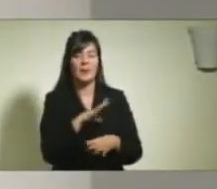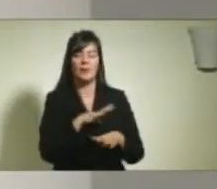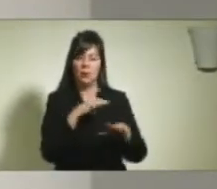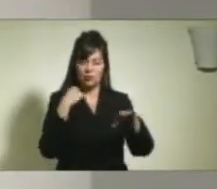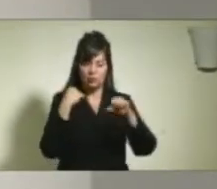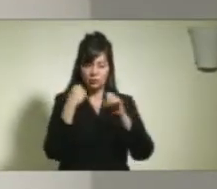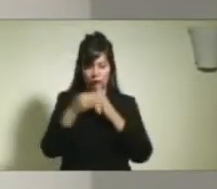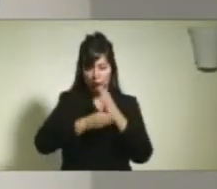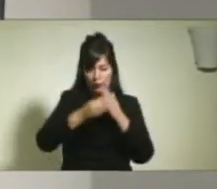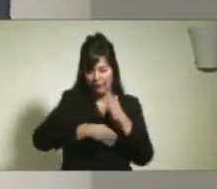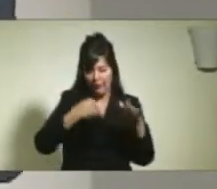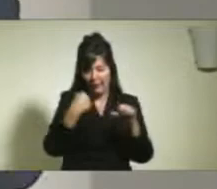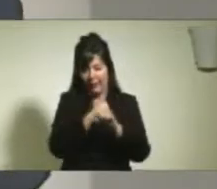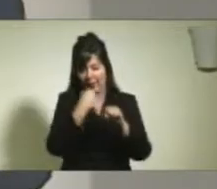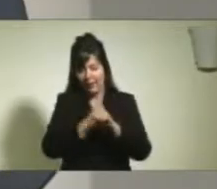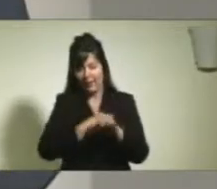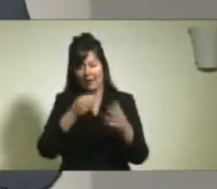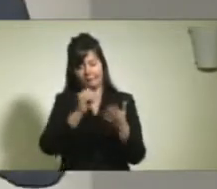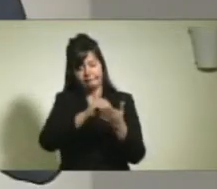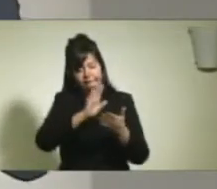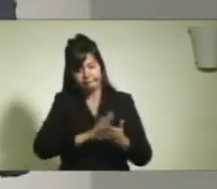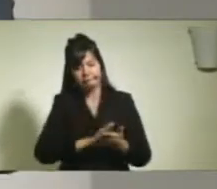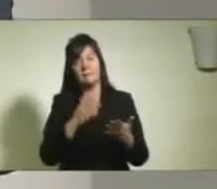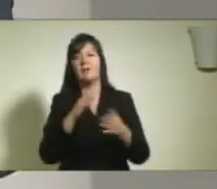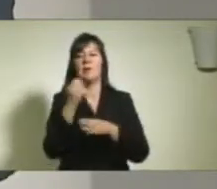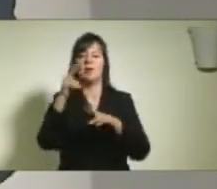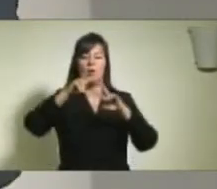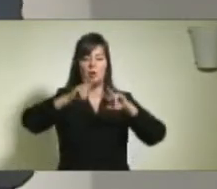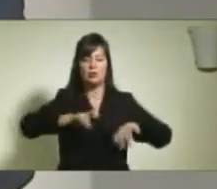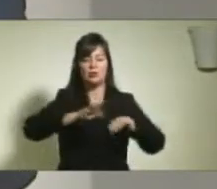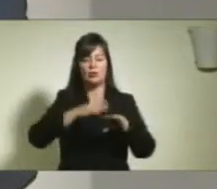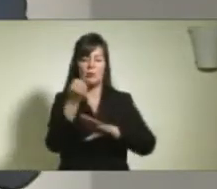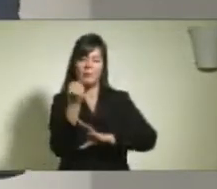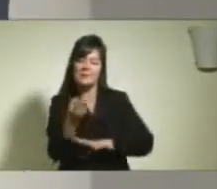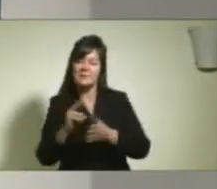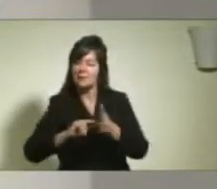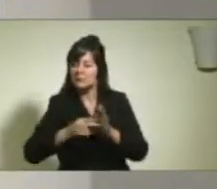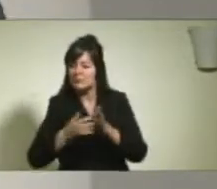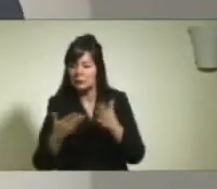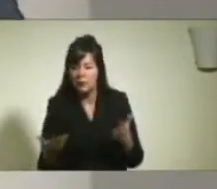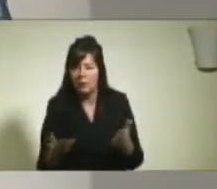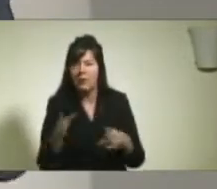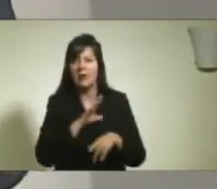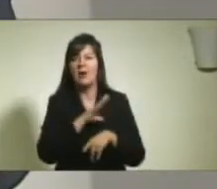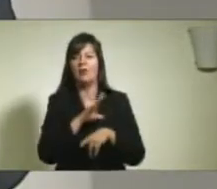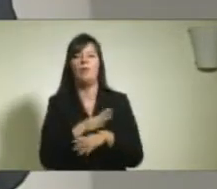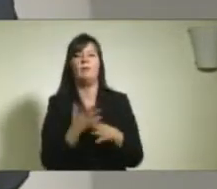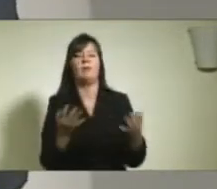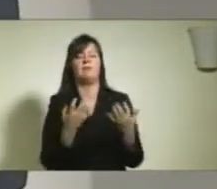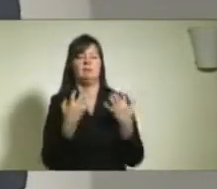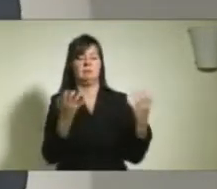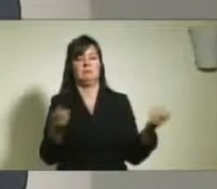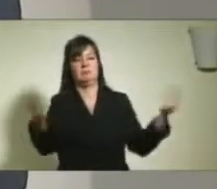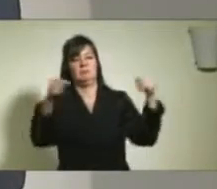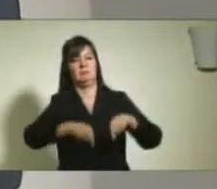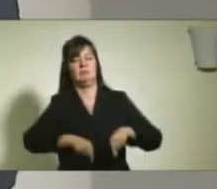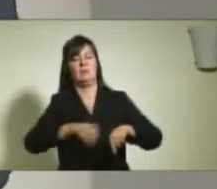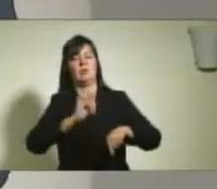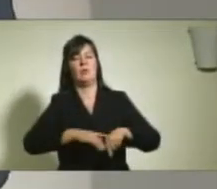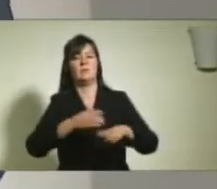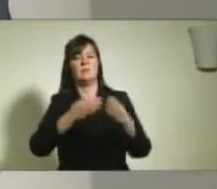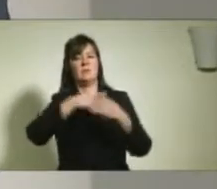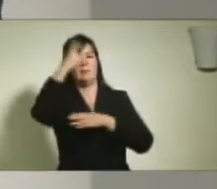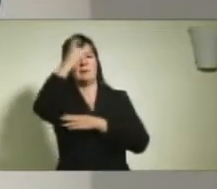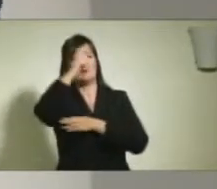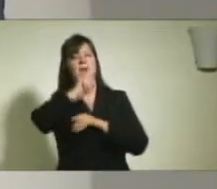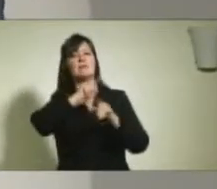demandé de faire des recherches sur la privatisation, on a dit le symposium pour avoir les expériences